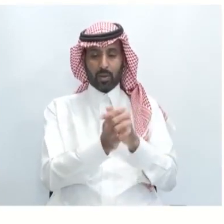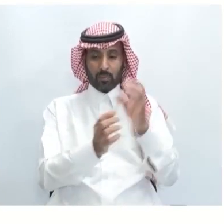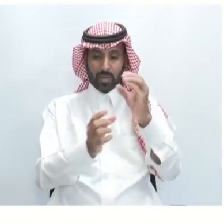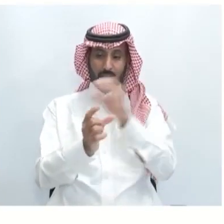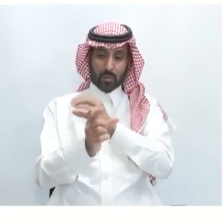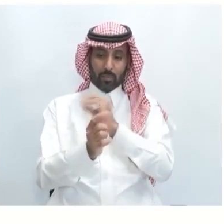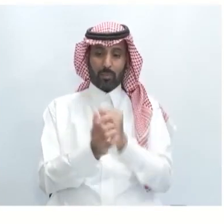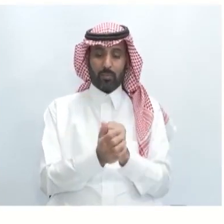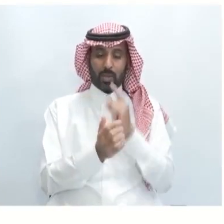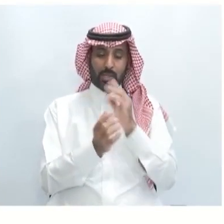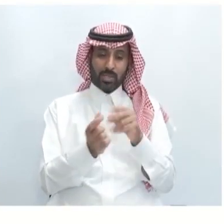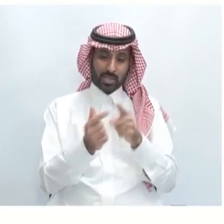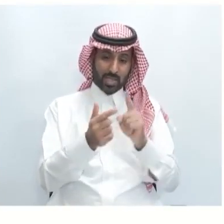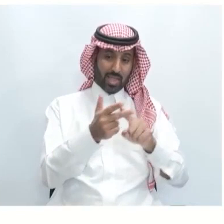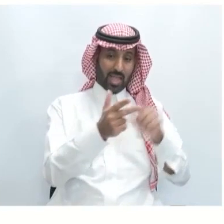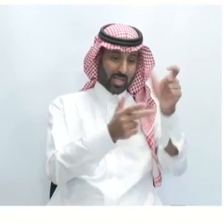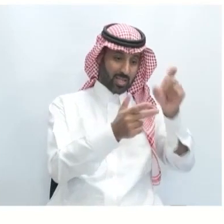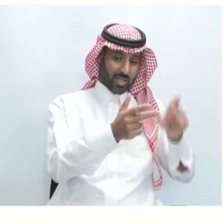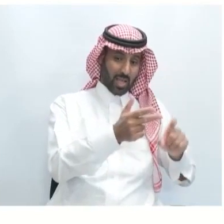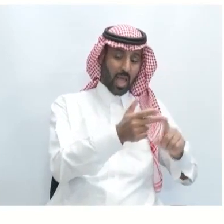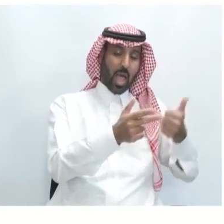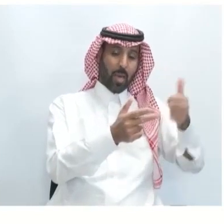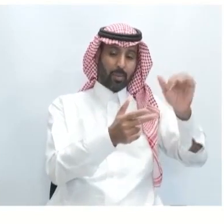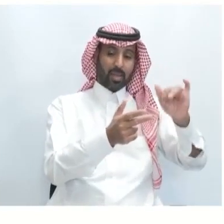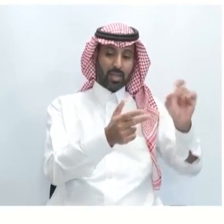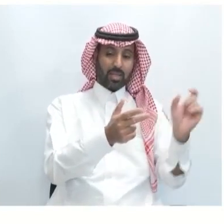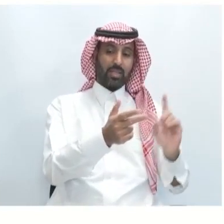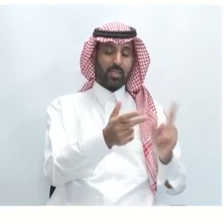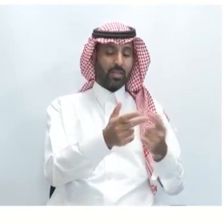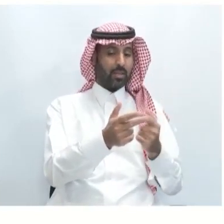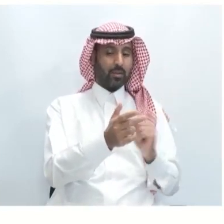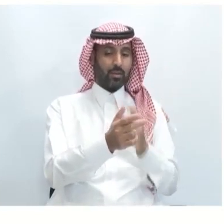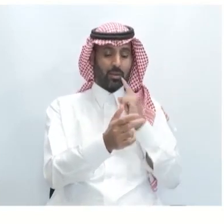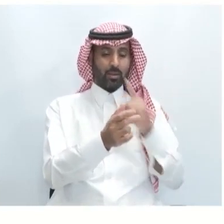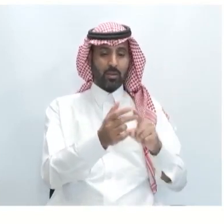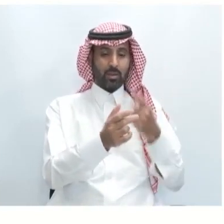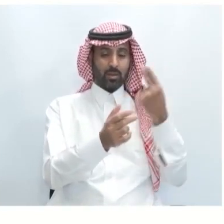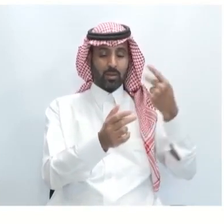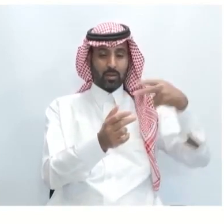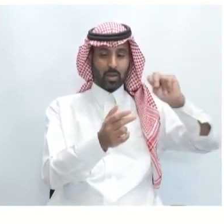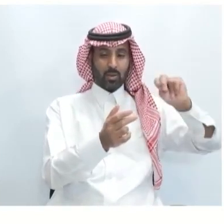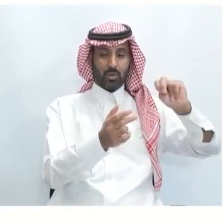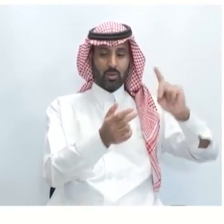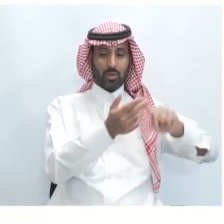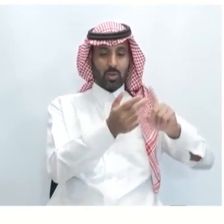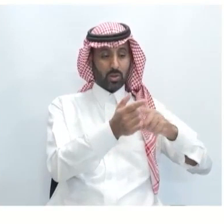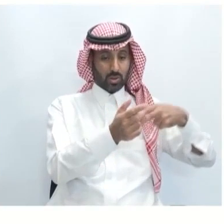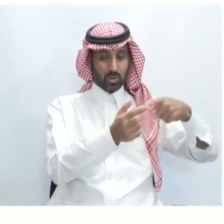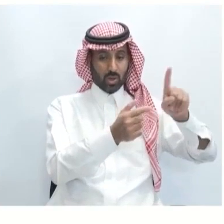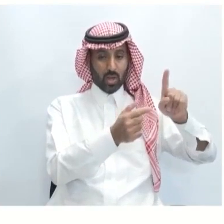كربون الجزء الثالث مجموعه امين ما هي مجموعه الامين عباره عن نيتروجين مرتبط